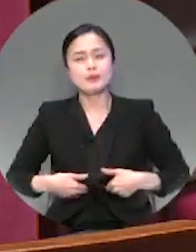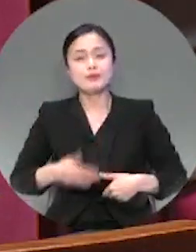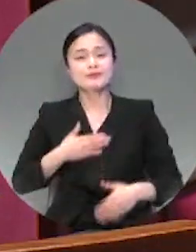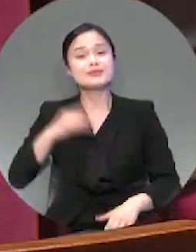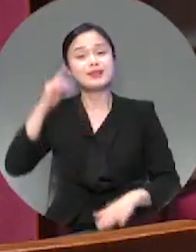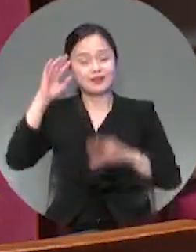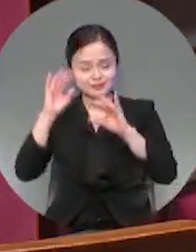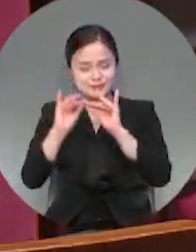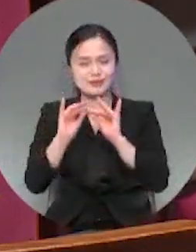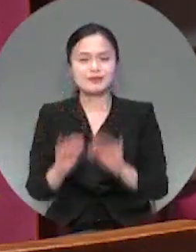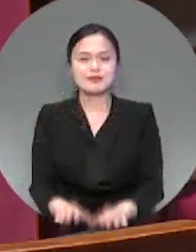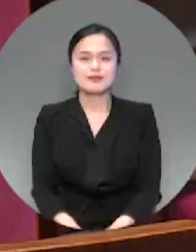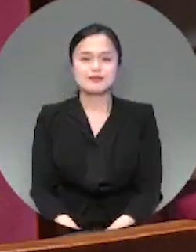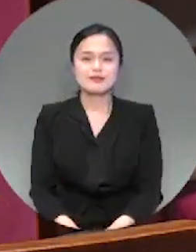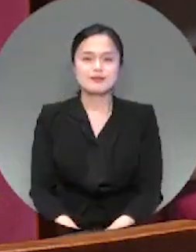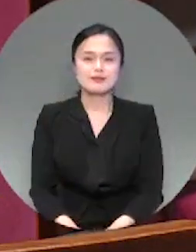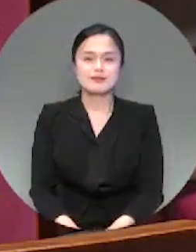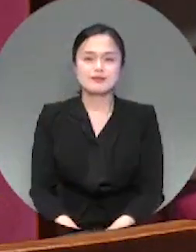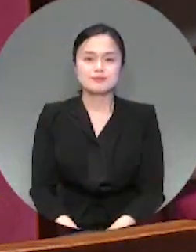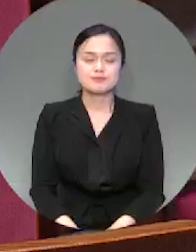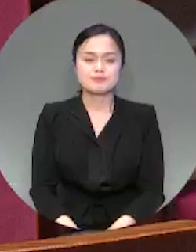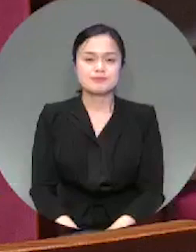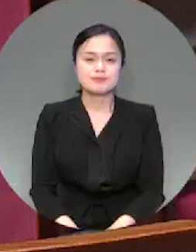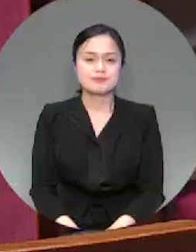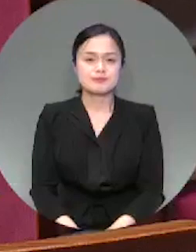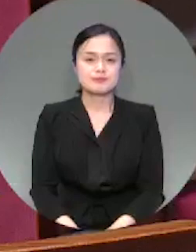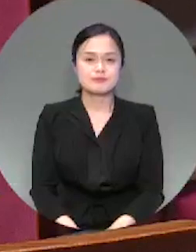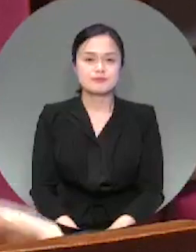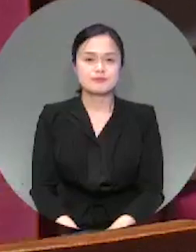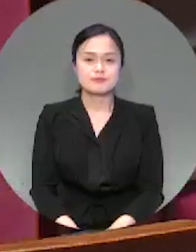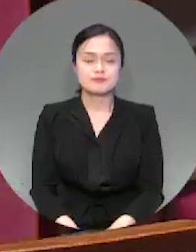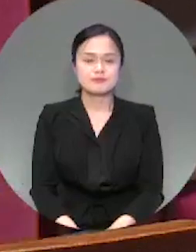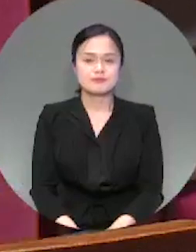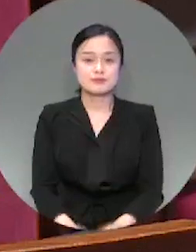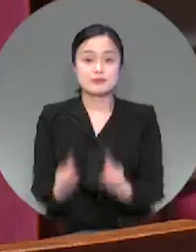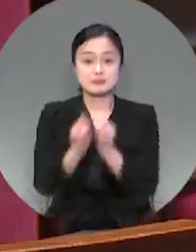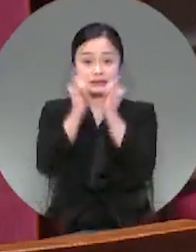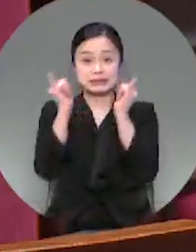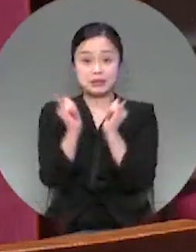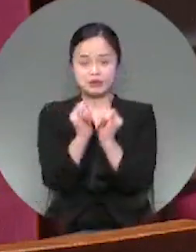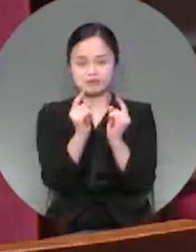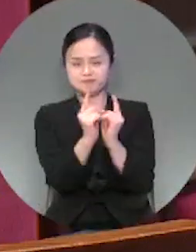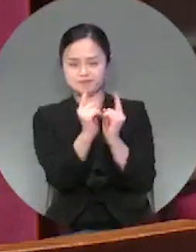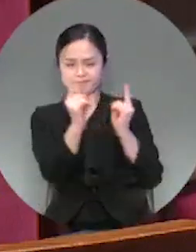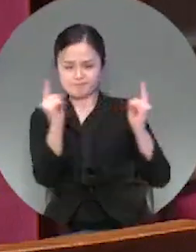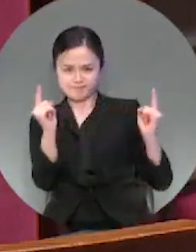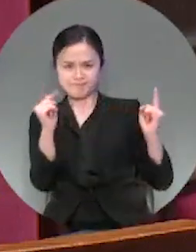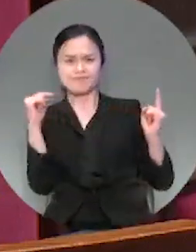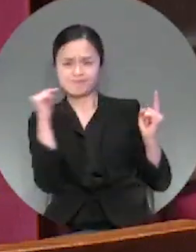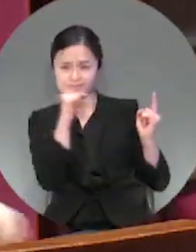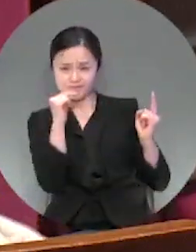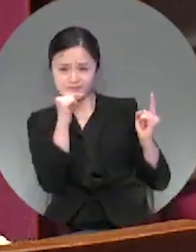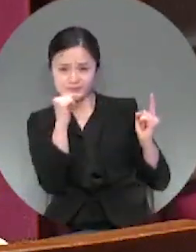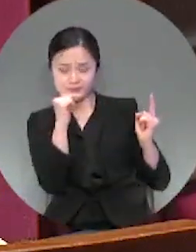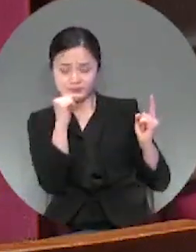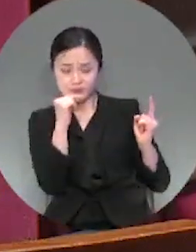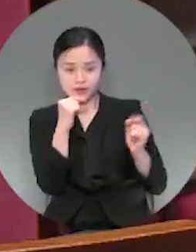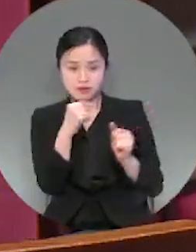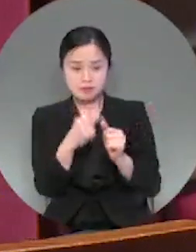지금 저희가 이 사회적 거리두기를 강화해서 손실보상을 할 수밖에 없잖아요. 더 늘어날 수밖에